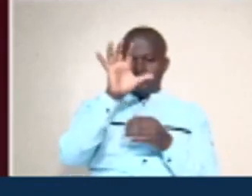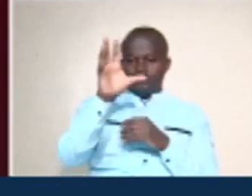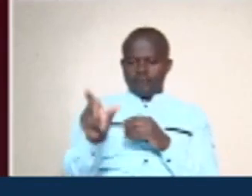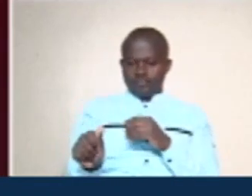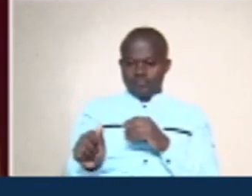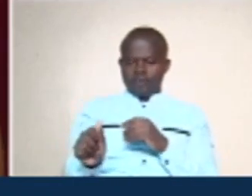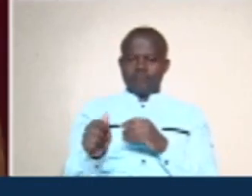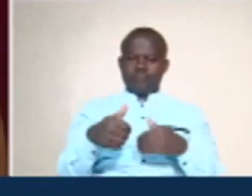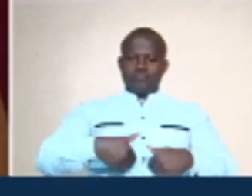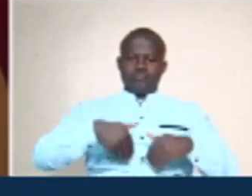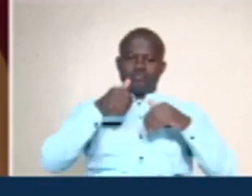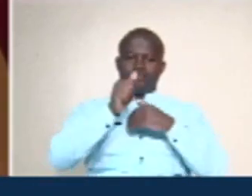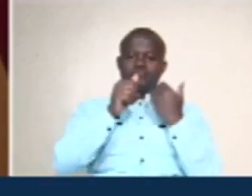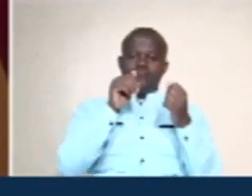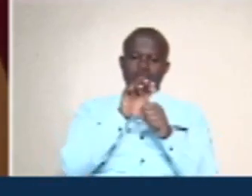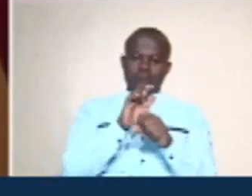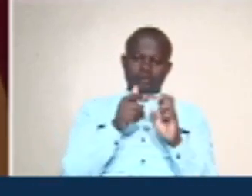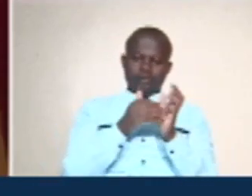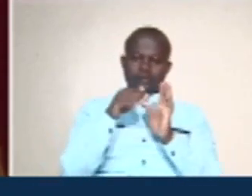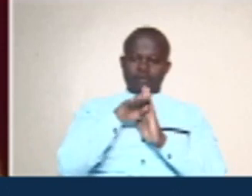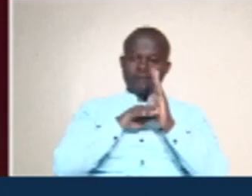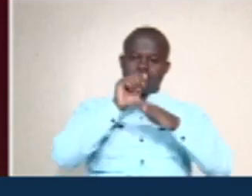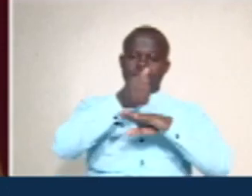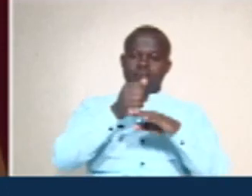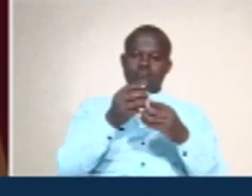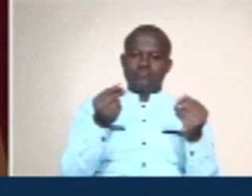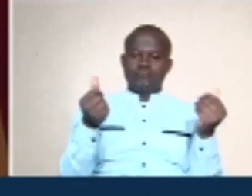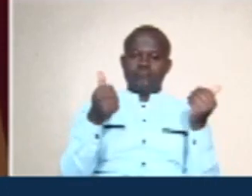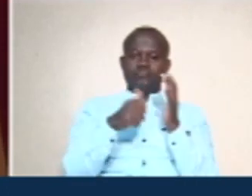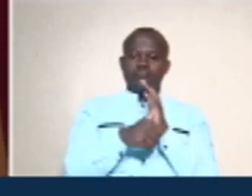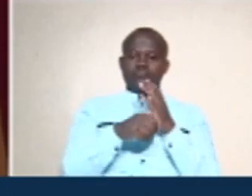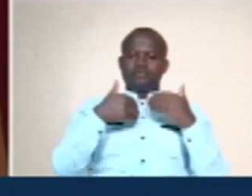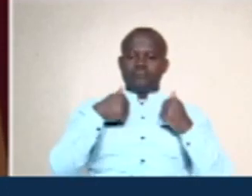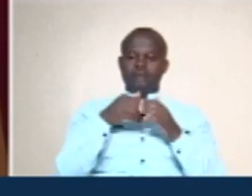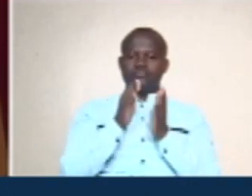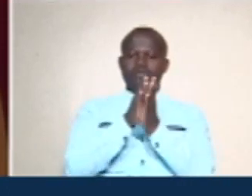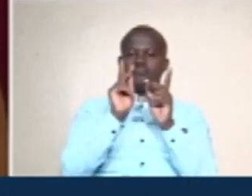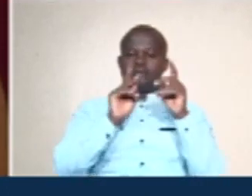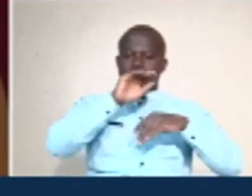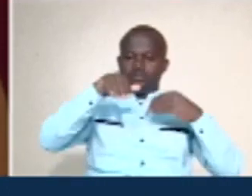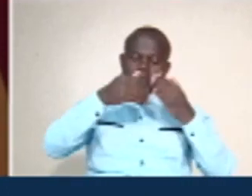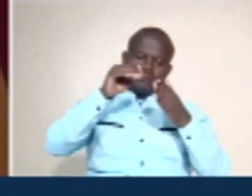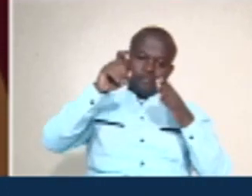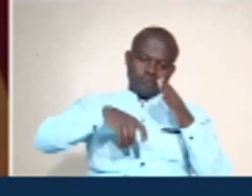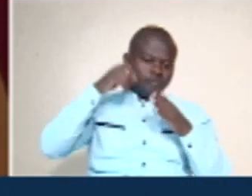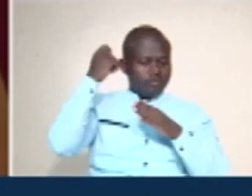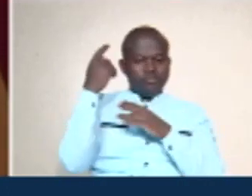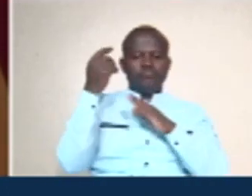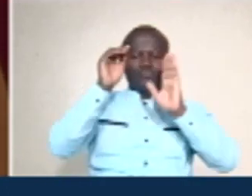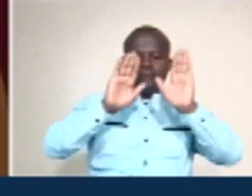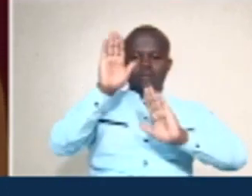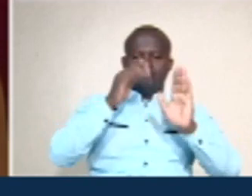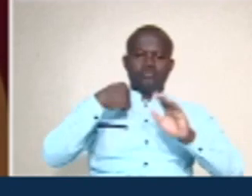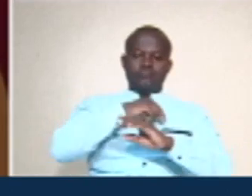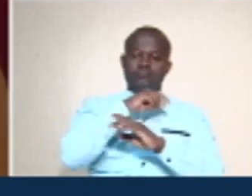Afurika urubyiruko nibo benshi, na gahunda zishyirwaho zo gukemura ibibazo by'ubuzima rusange bw'abaturage bakwiye kuzigiramo uruhare.